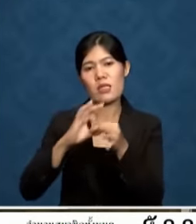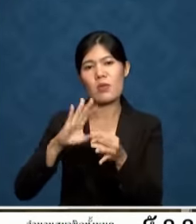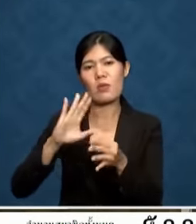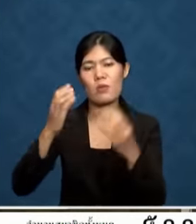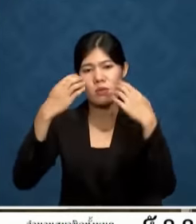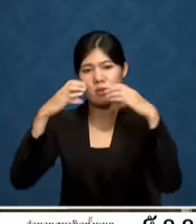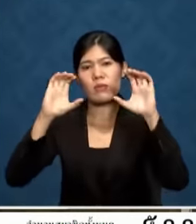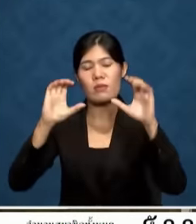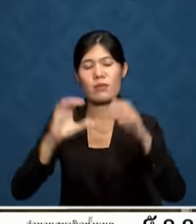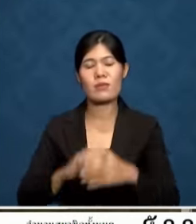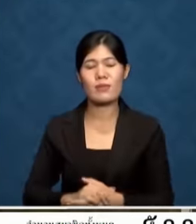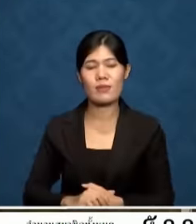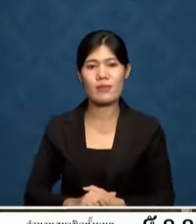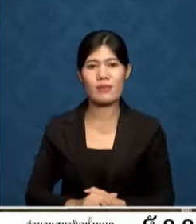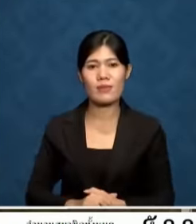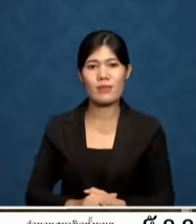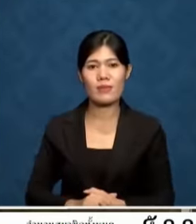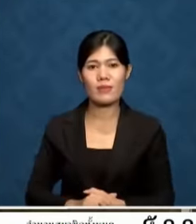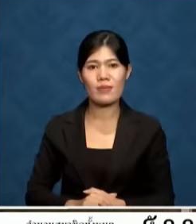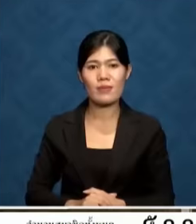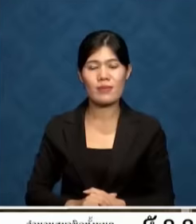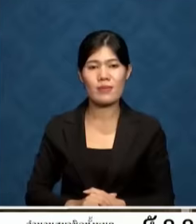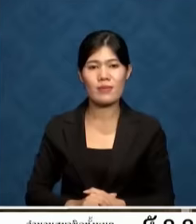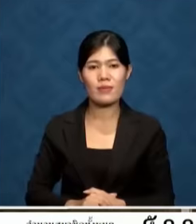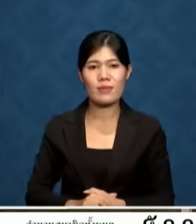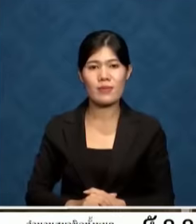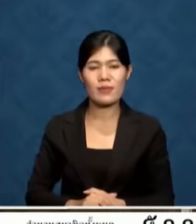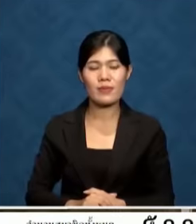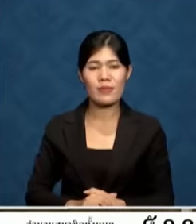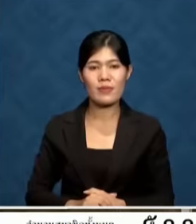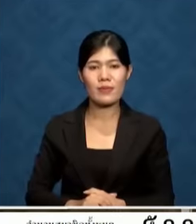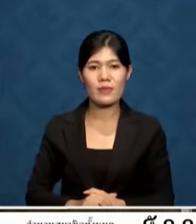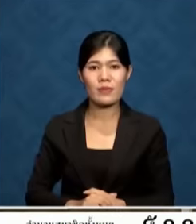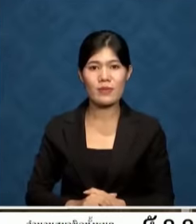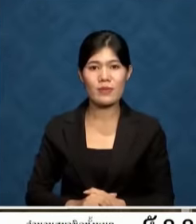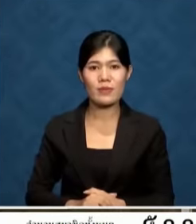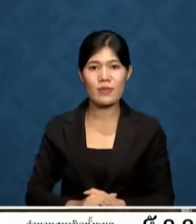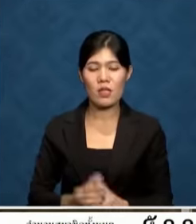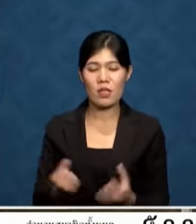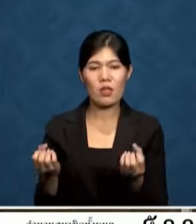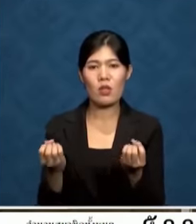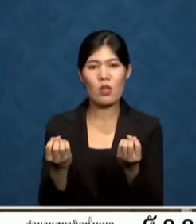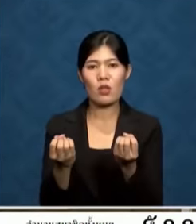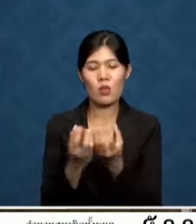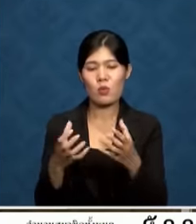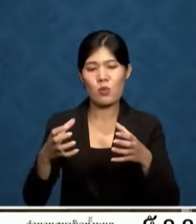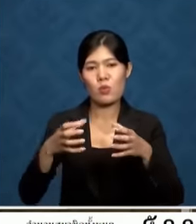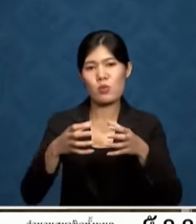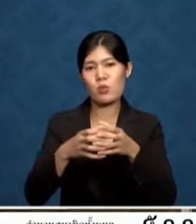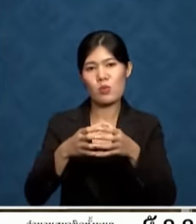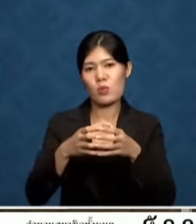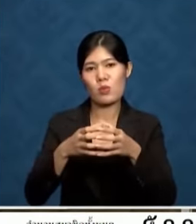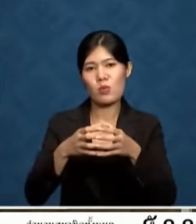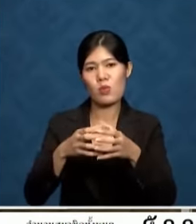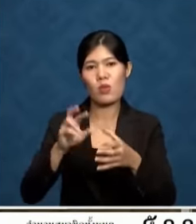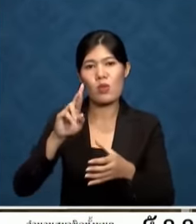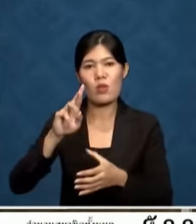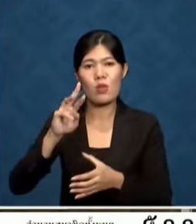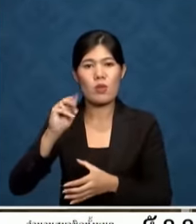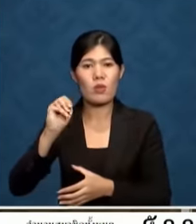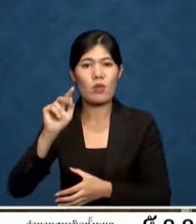และทำให้สถานภาพเสถียรภาพคณะรัฐมนตรีวันนี้มันเหมือน